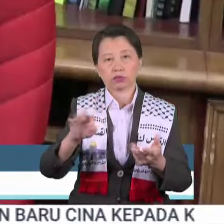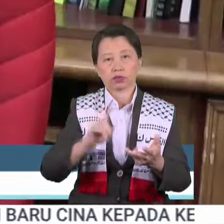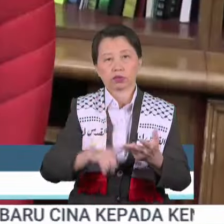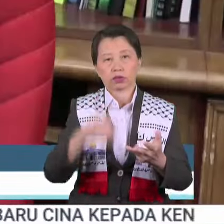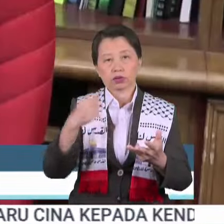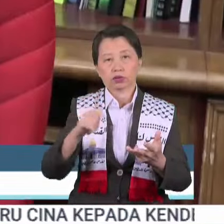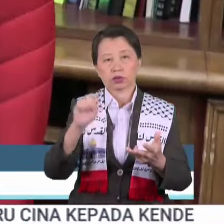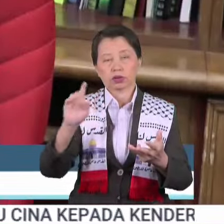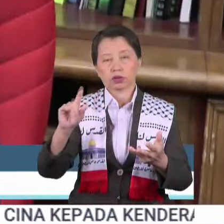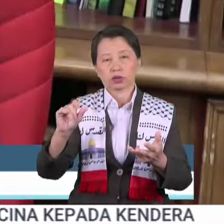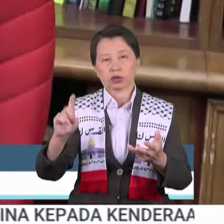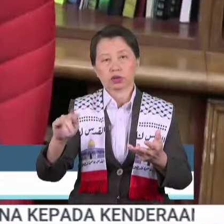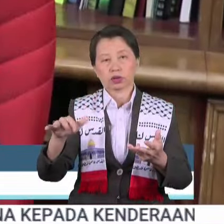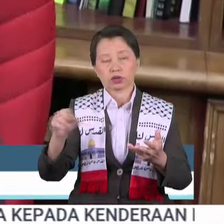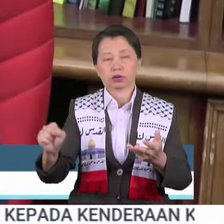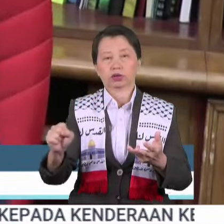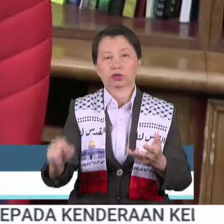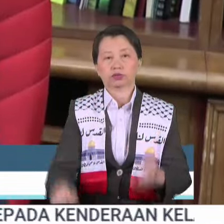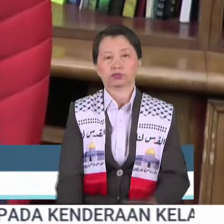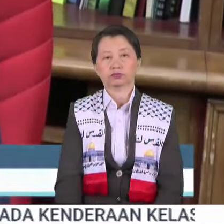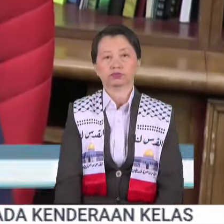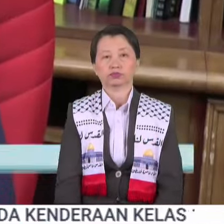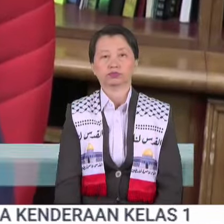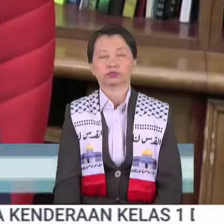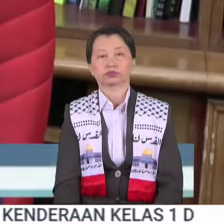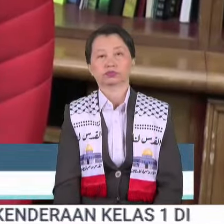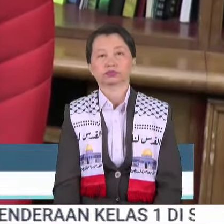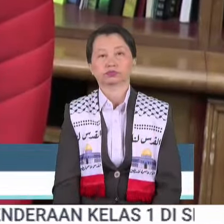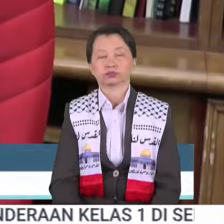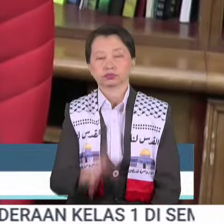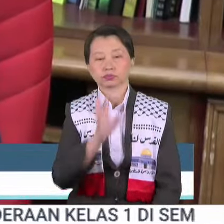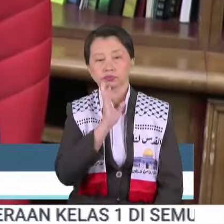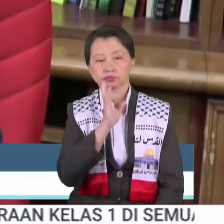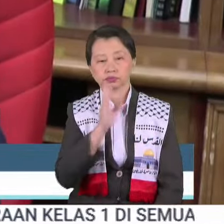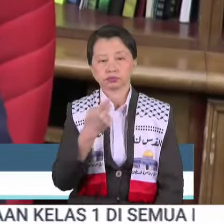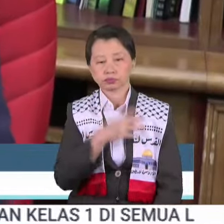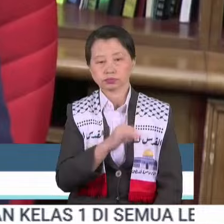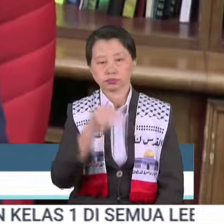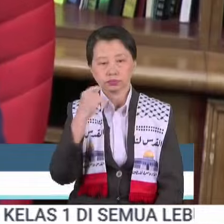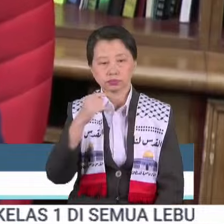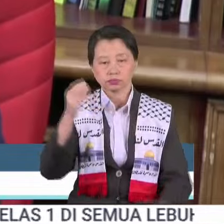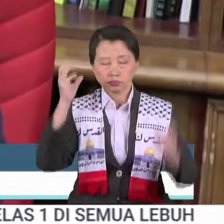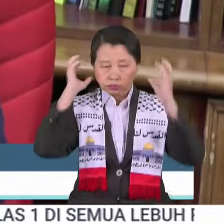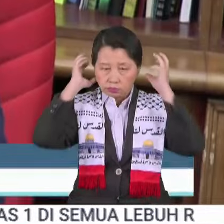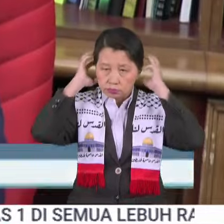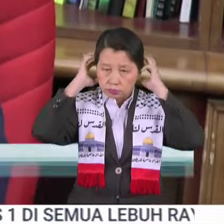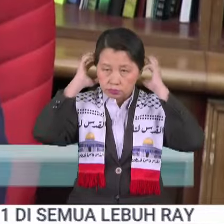The Gadis. Yang mana kita tahu radio ni tidak dapat dipisahkan dengan muziklah. Daripada dulu sampai sekarang